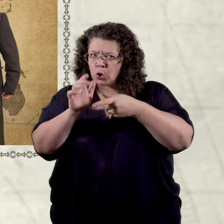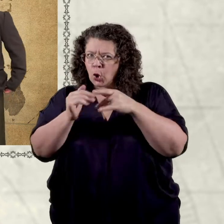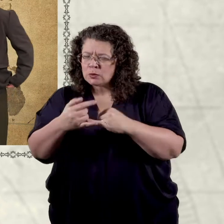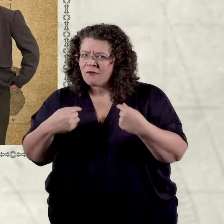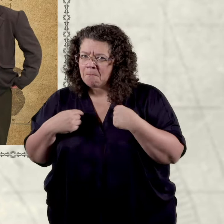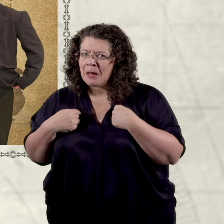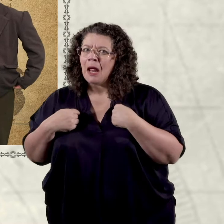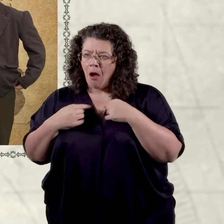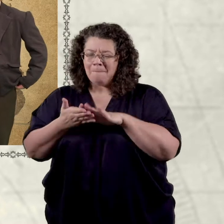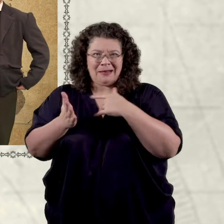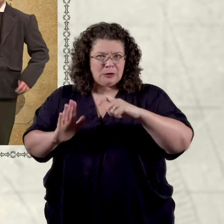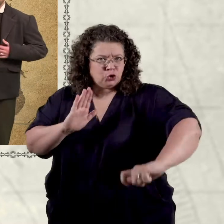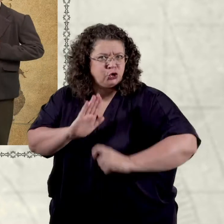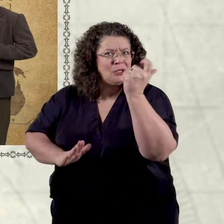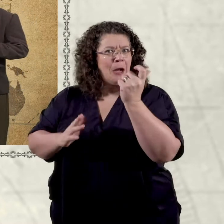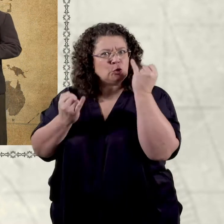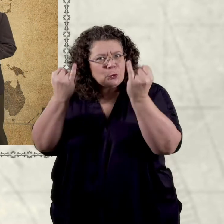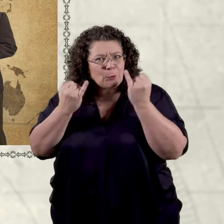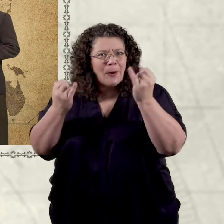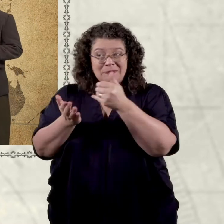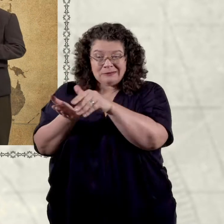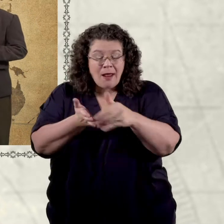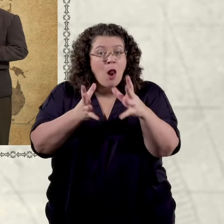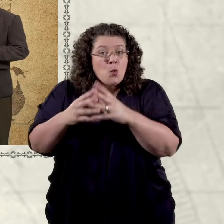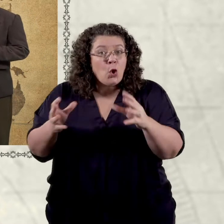wedyn. Ia, faint mae o'n gostio